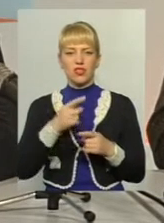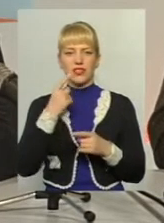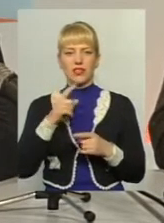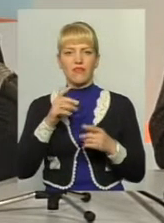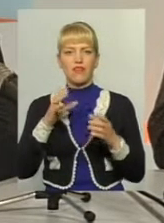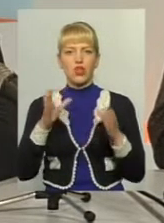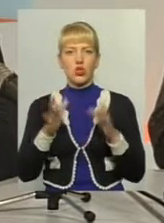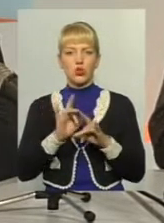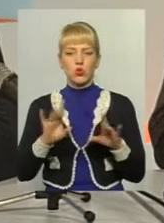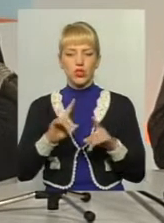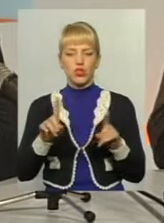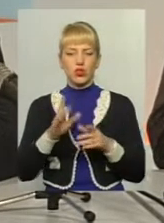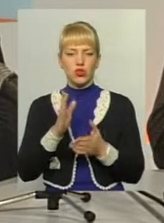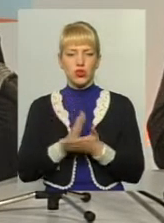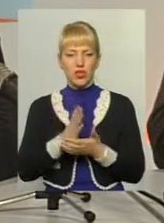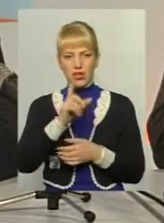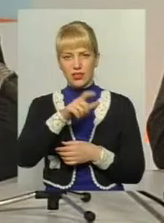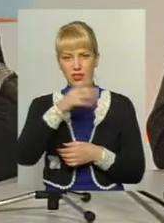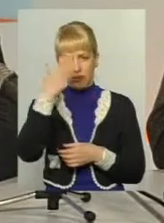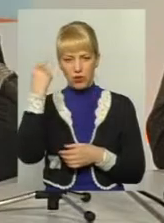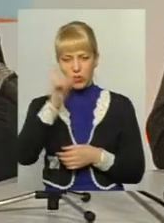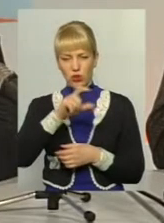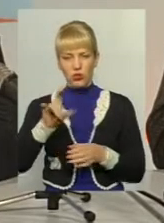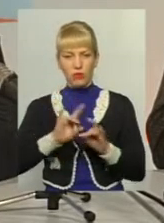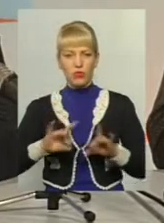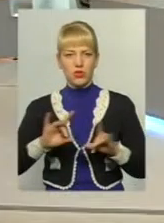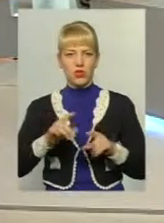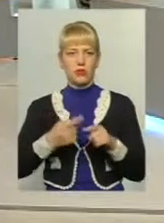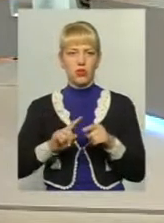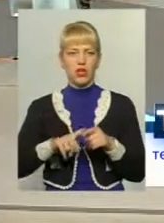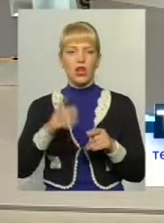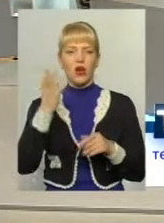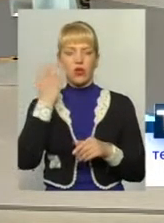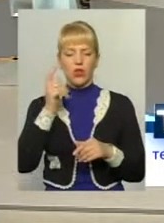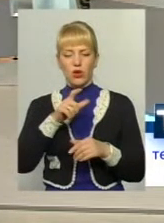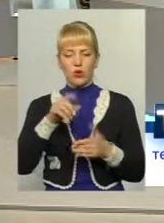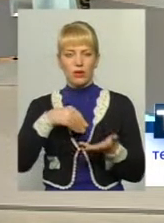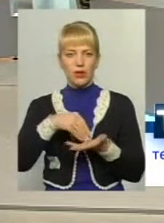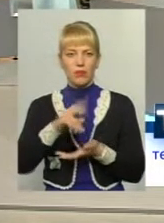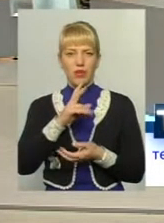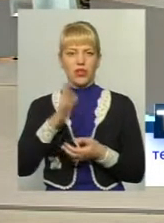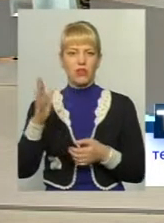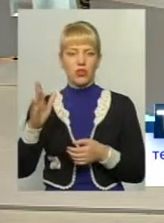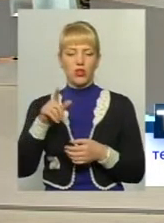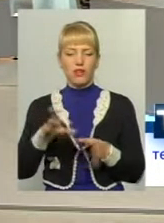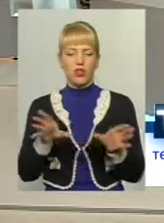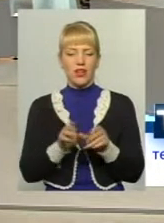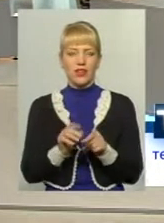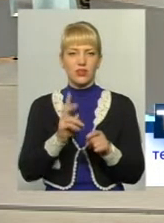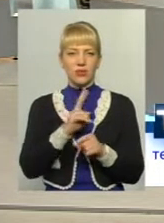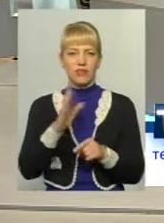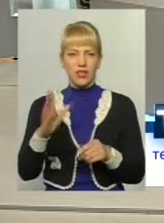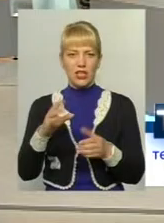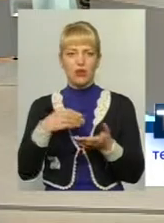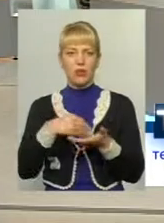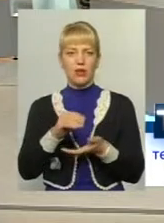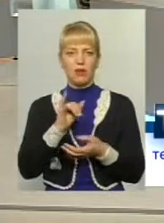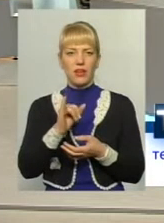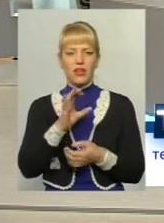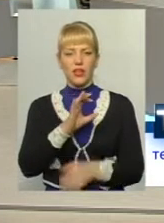таки не через ці проблеми. Проблеми це в головах наших людей. Дійсно, як